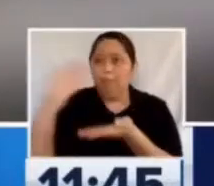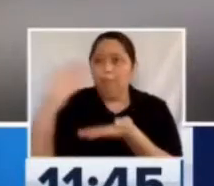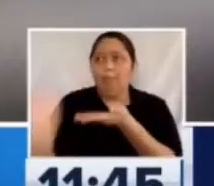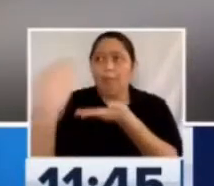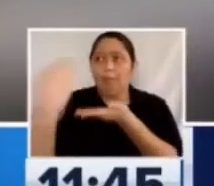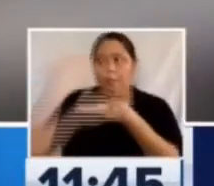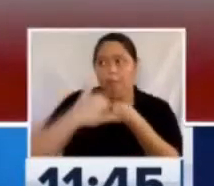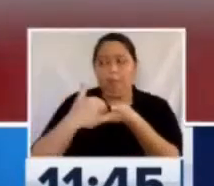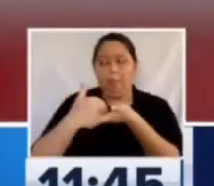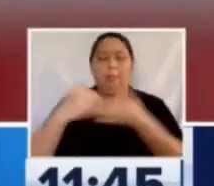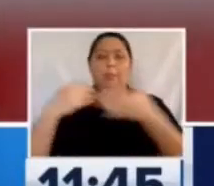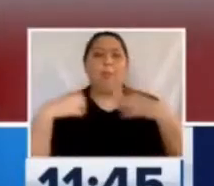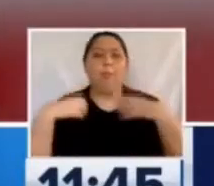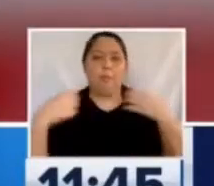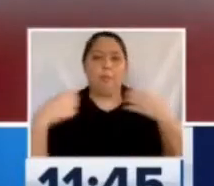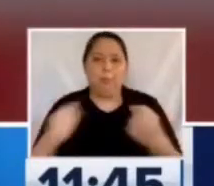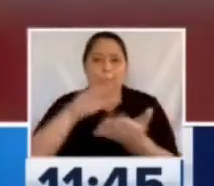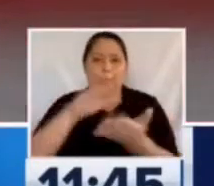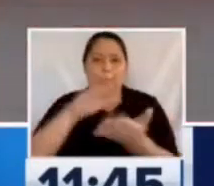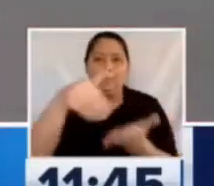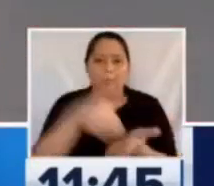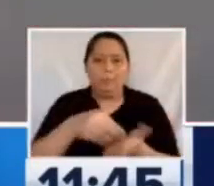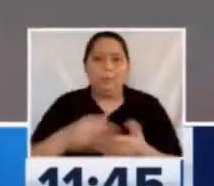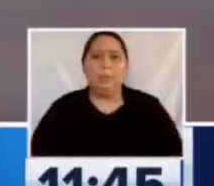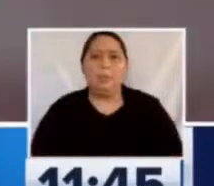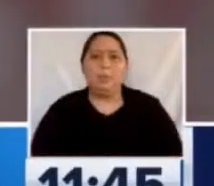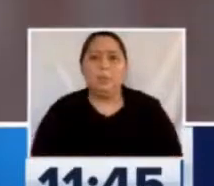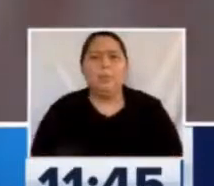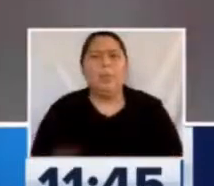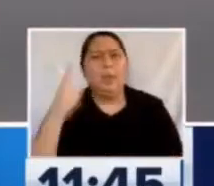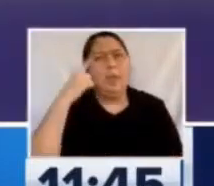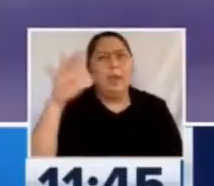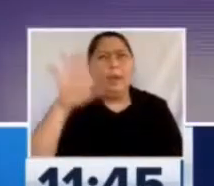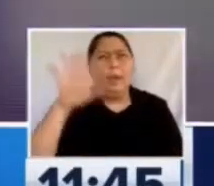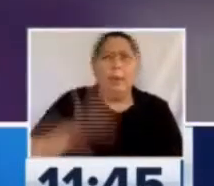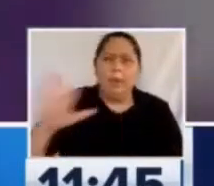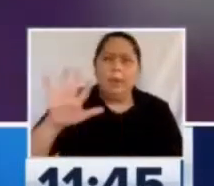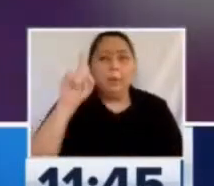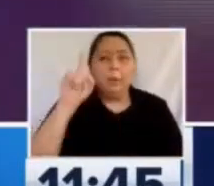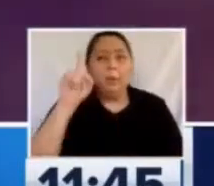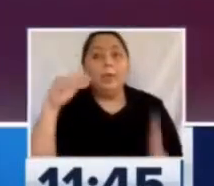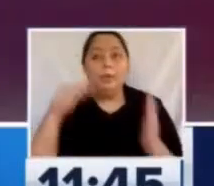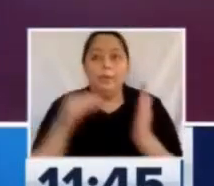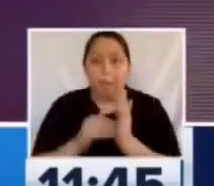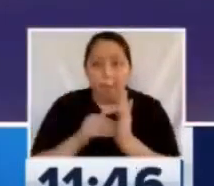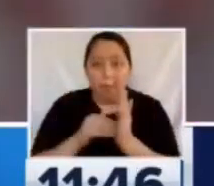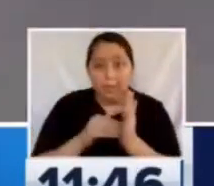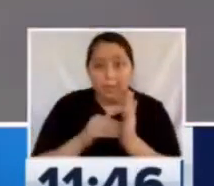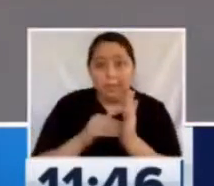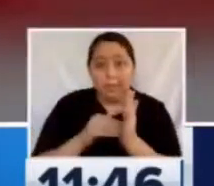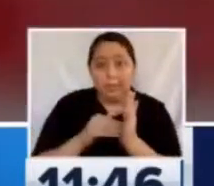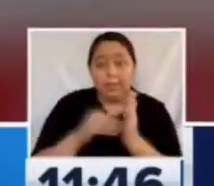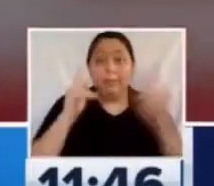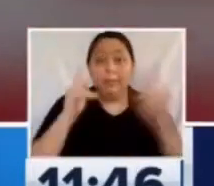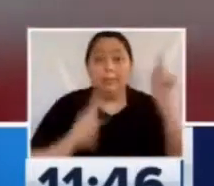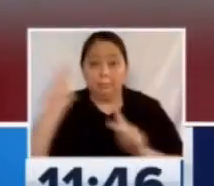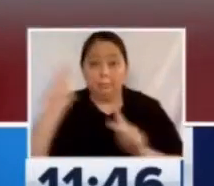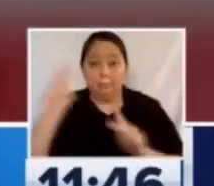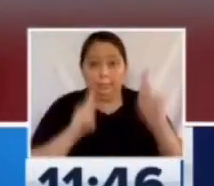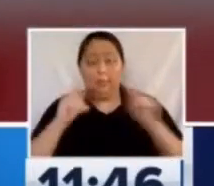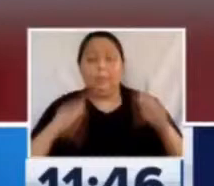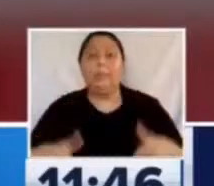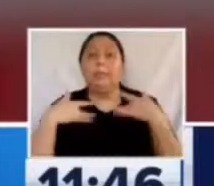to ilang linggo, hindi lang to ilang buwan, baka for the rest of the year and moving forward, regular na ho na meron